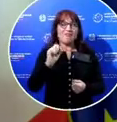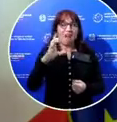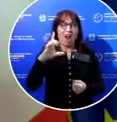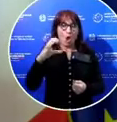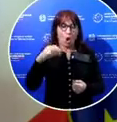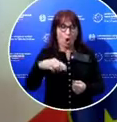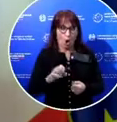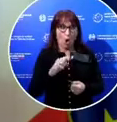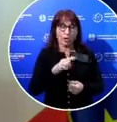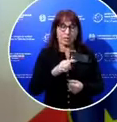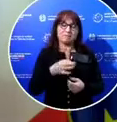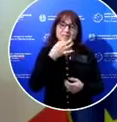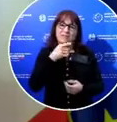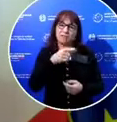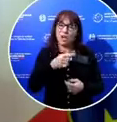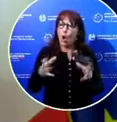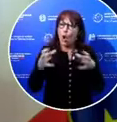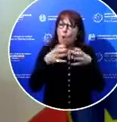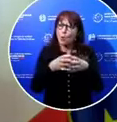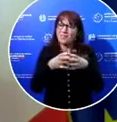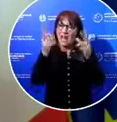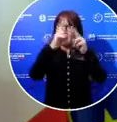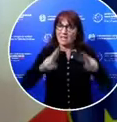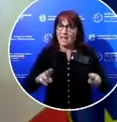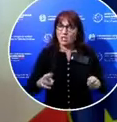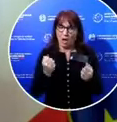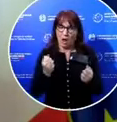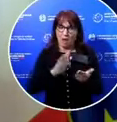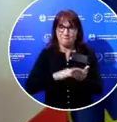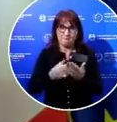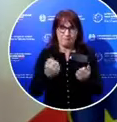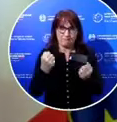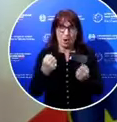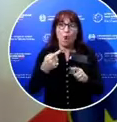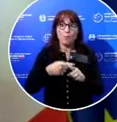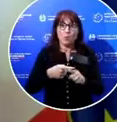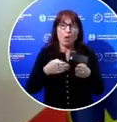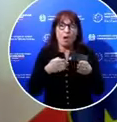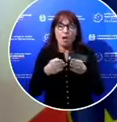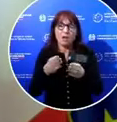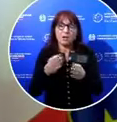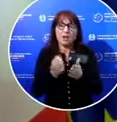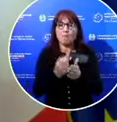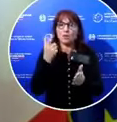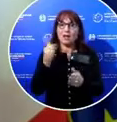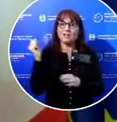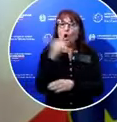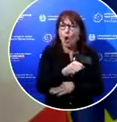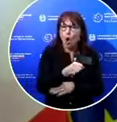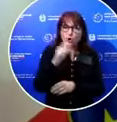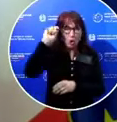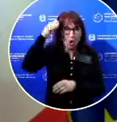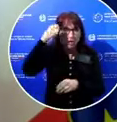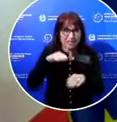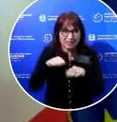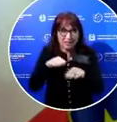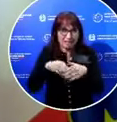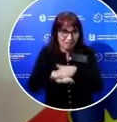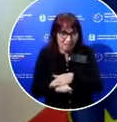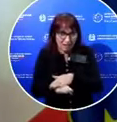un'eredità morale per la comunità internazionale, ma anche una linea guida attuale ed efficace nella lotta al crimine organizzato e al